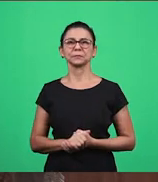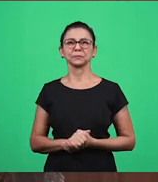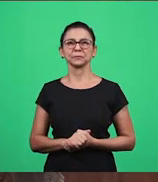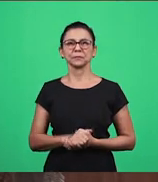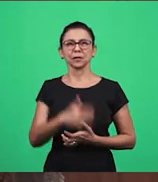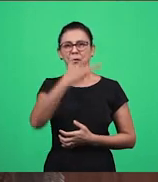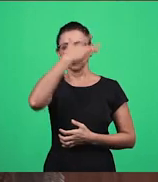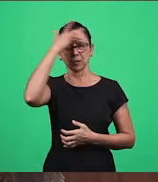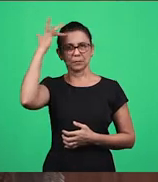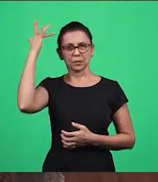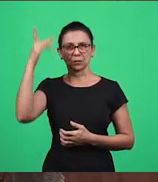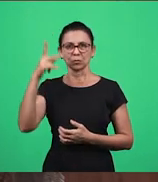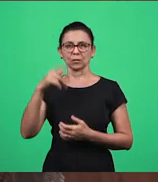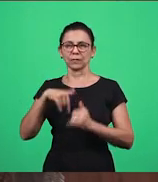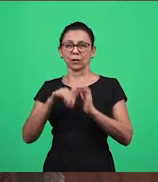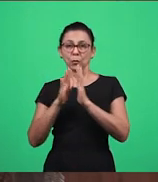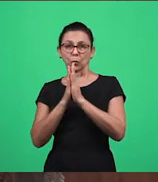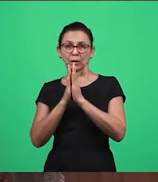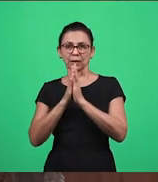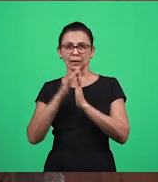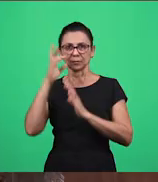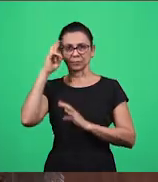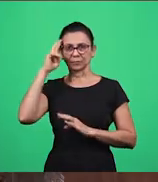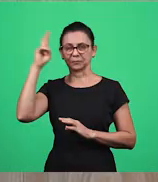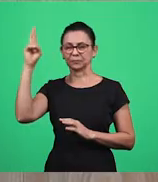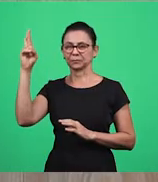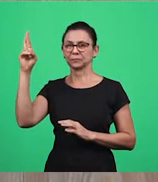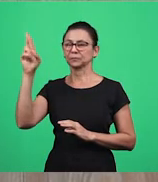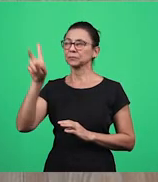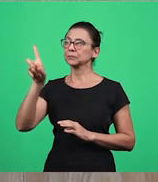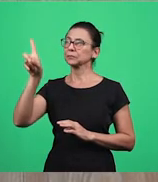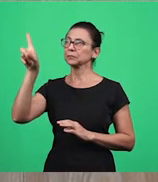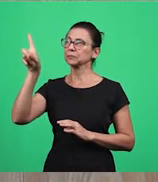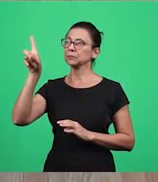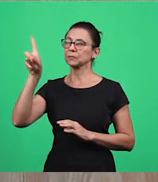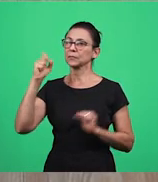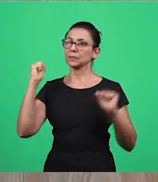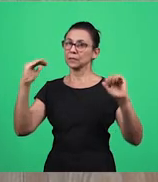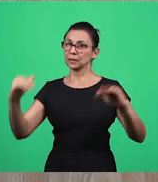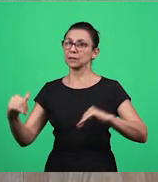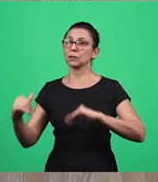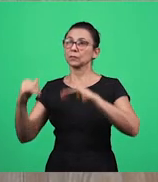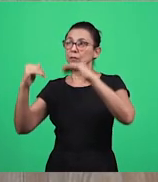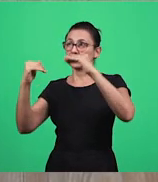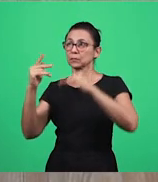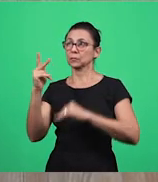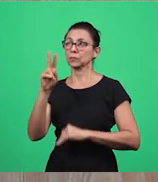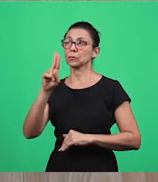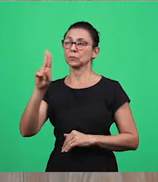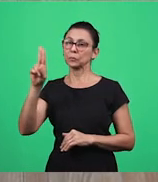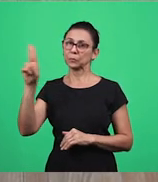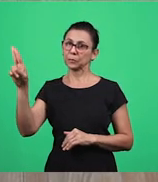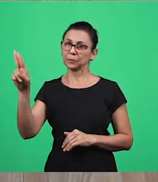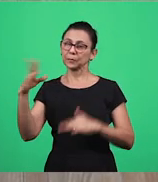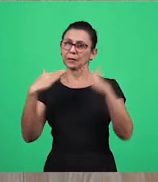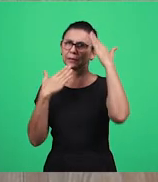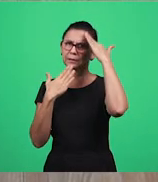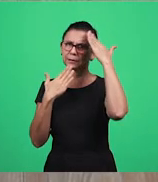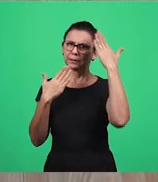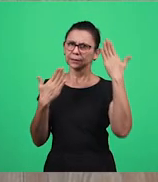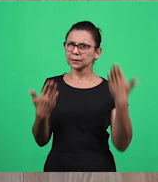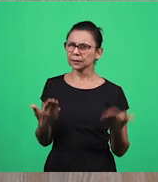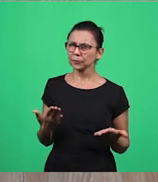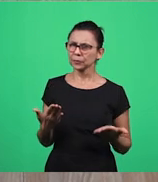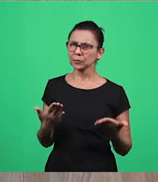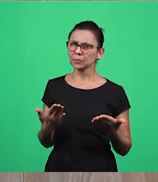Мы сейчас, возлюбленные, будет слово прославления Господу. Господь и Бог, мы славим